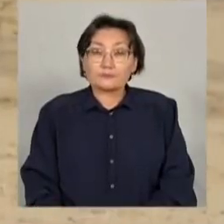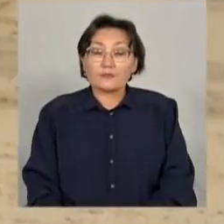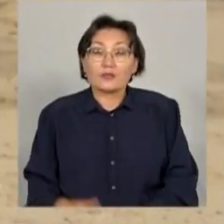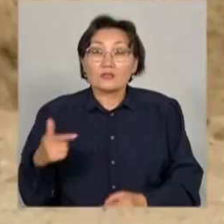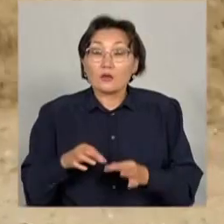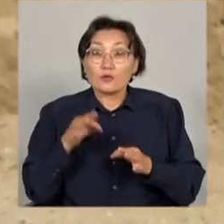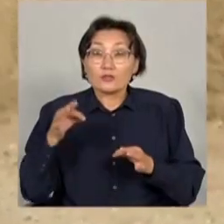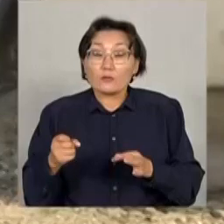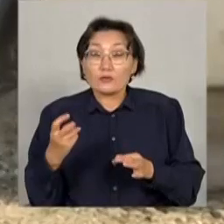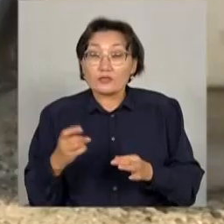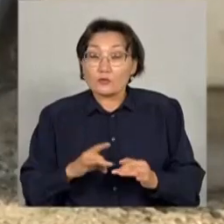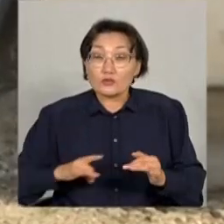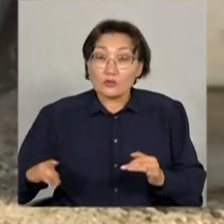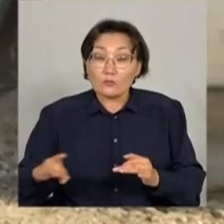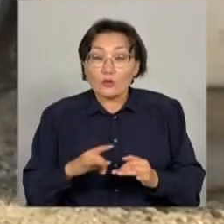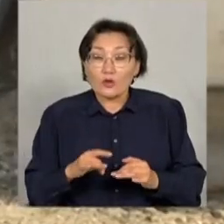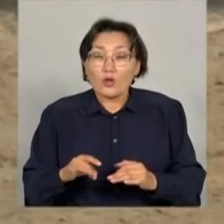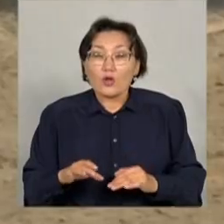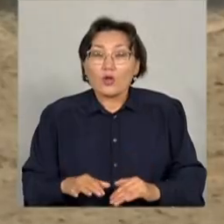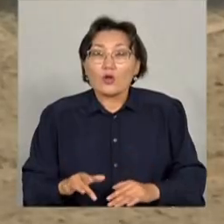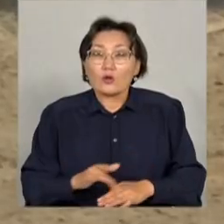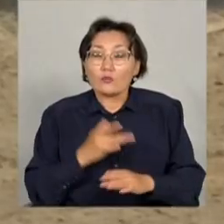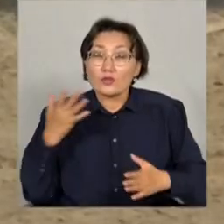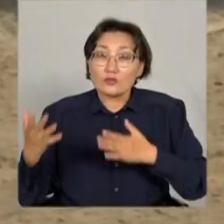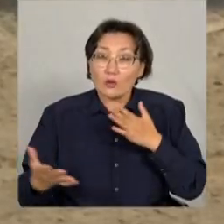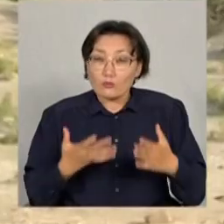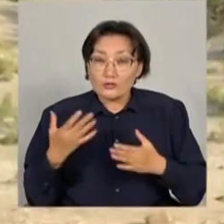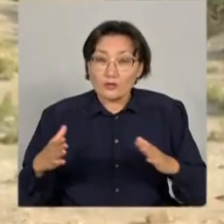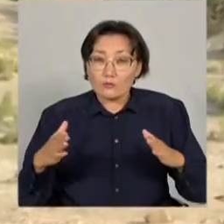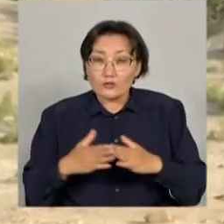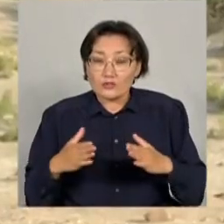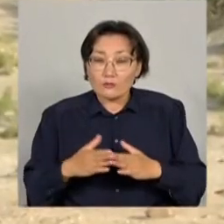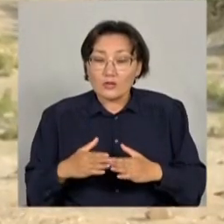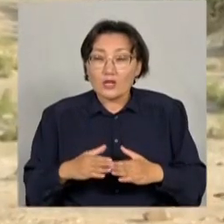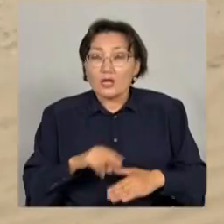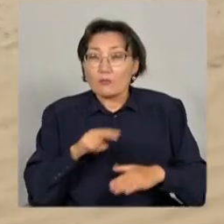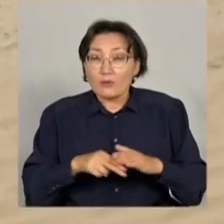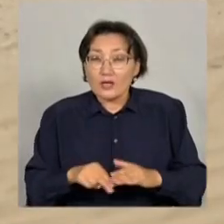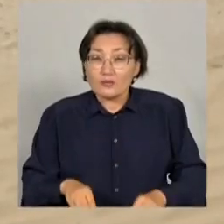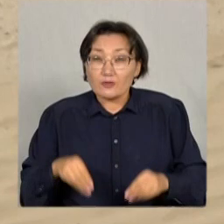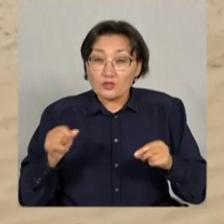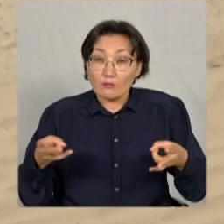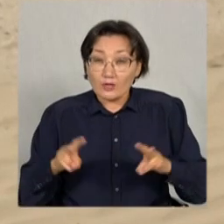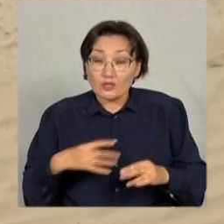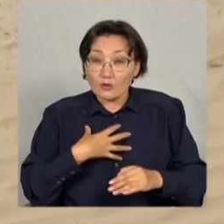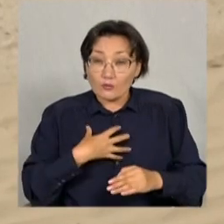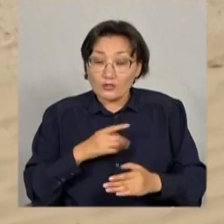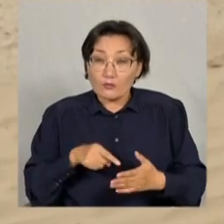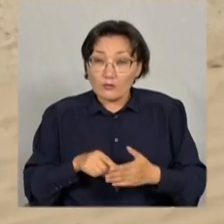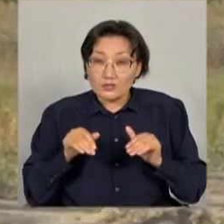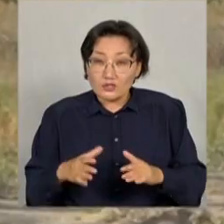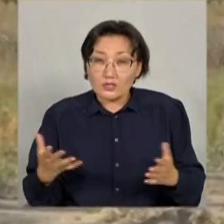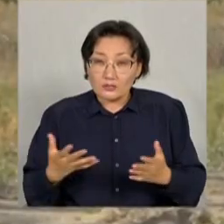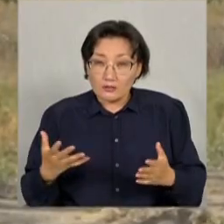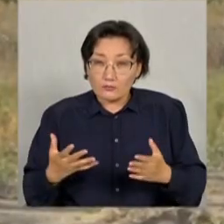Атырау облысында бірнеше аудан құмды дауылдан арыла алмай отыр. Тұрғындар үйлеріміз шағыл құмның астында қалама деп үрейленеді. Мәселені шешу жолы